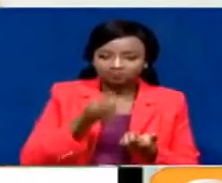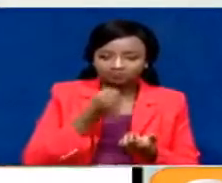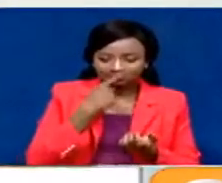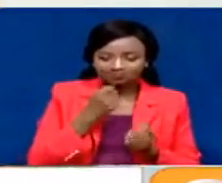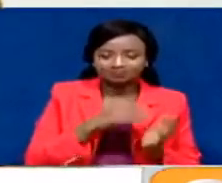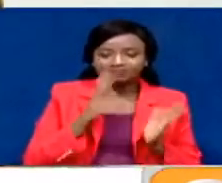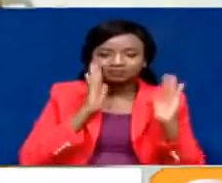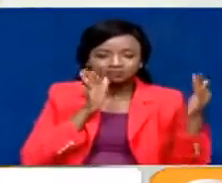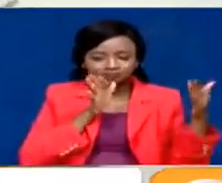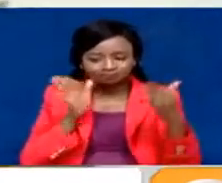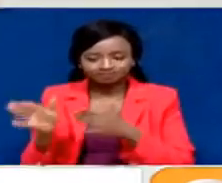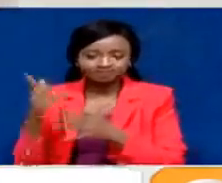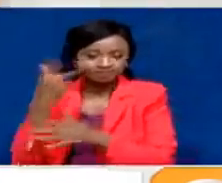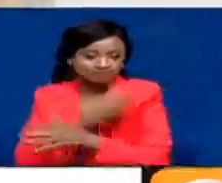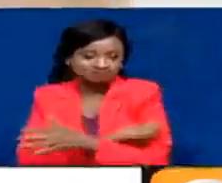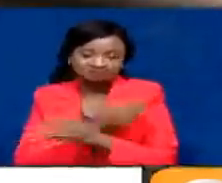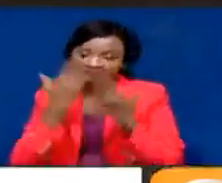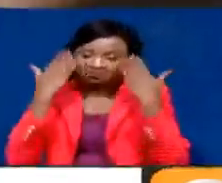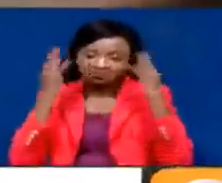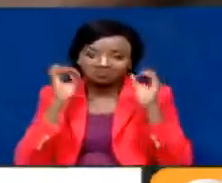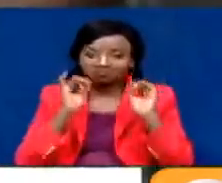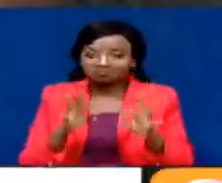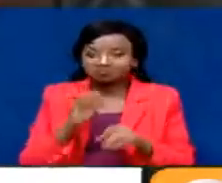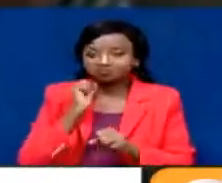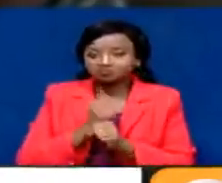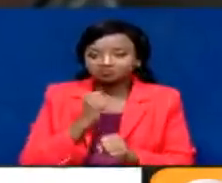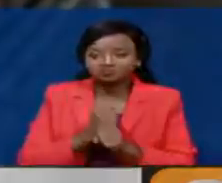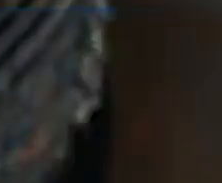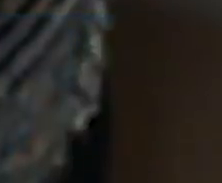whether it will work the way the drug has worked. Brenda Wanga, Runinga ya Citizen.